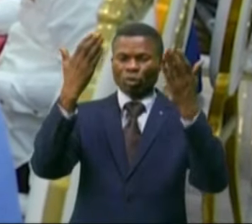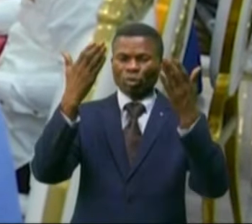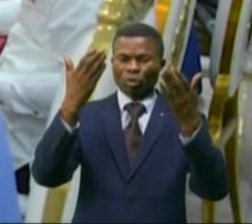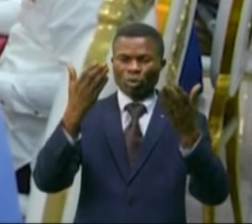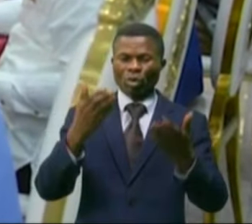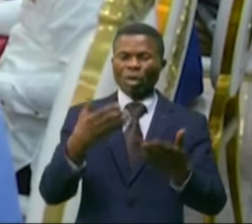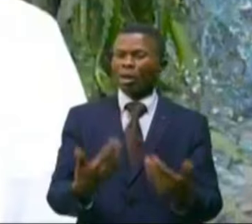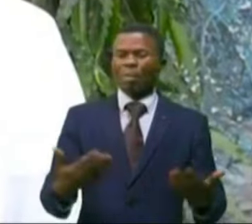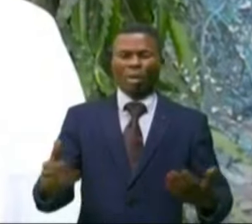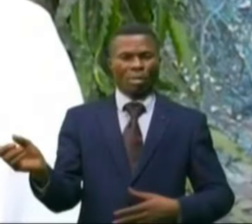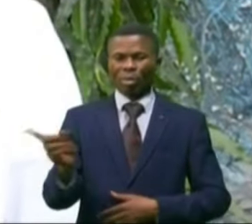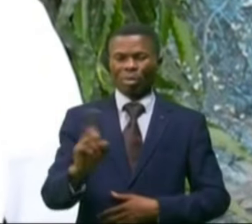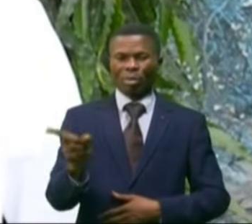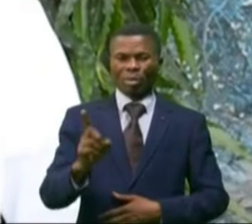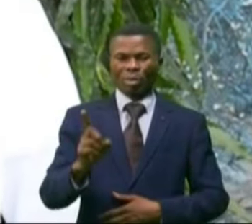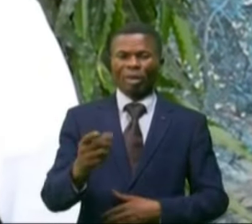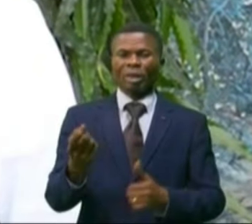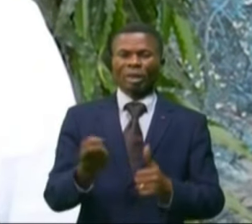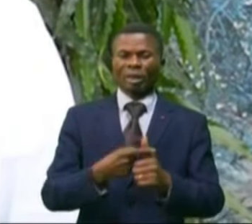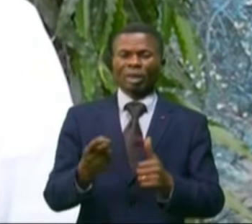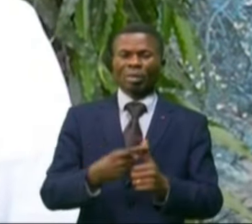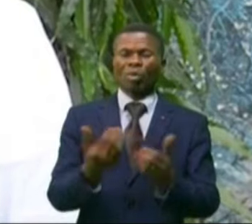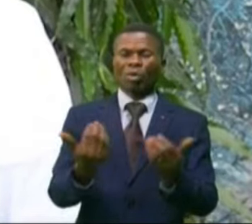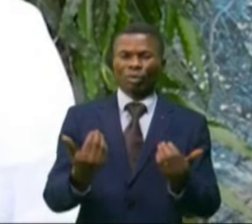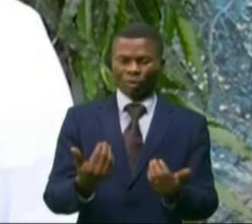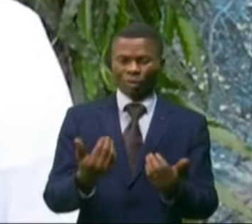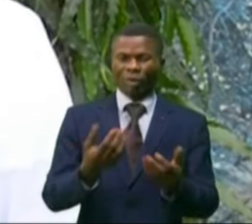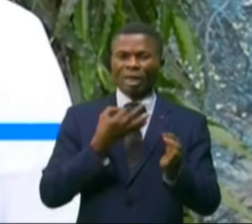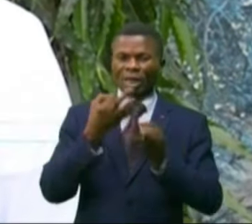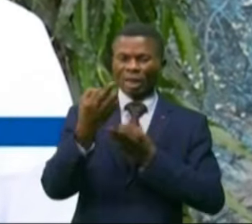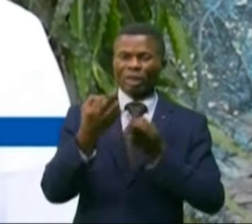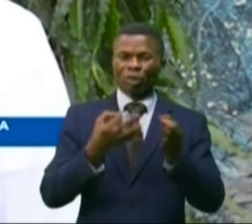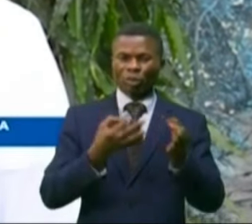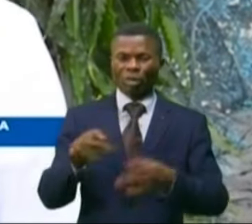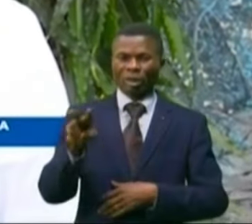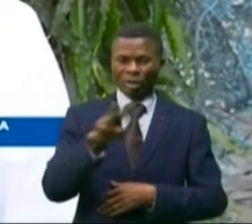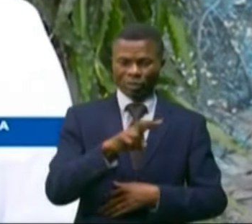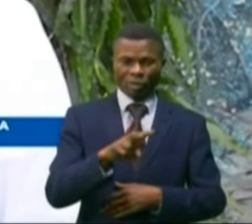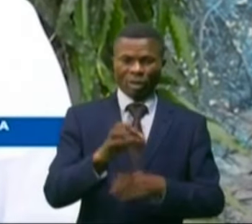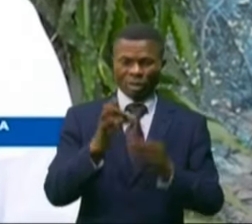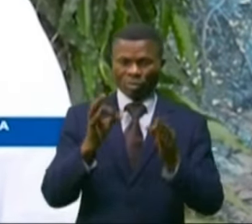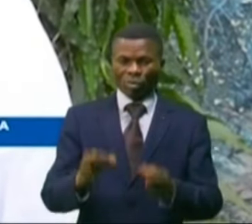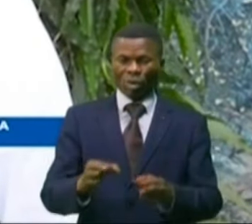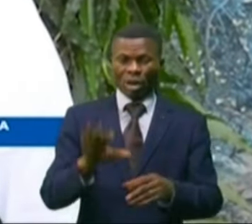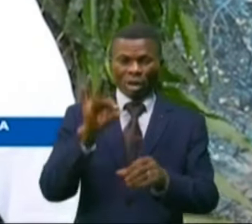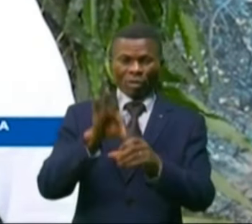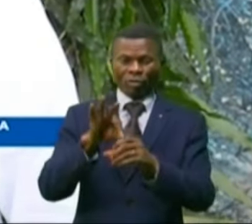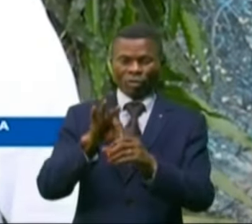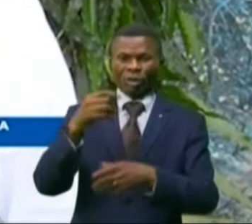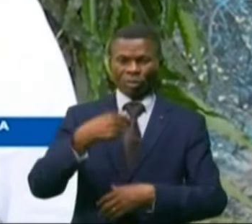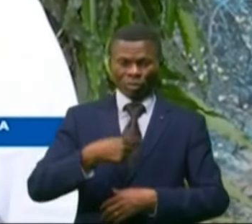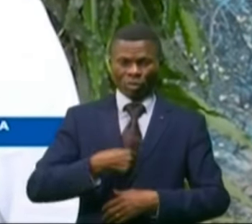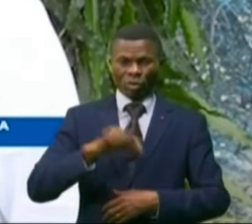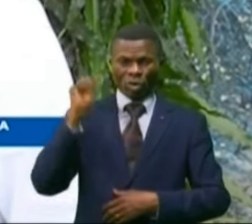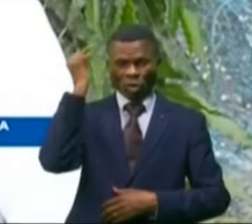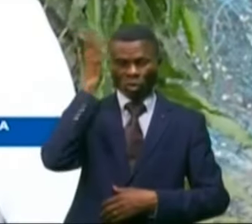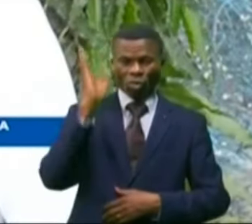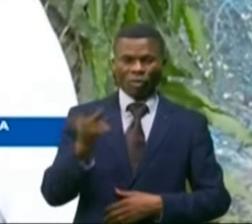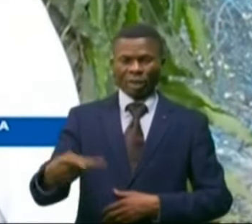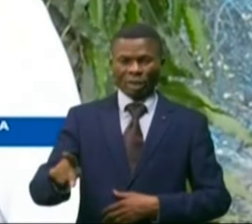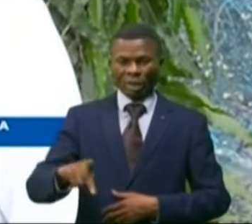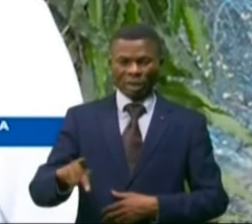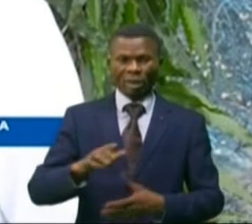fait de hasard. J'aimerais quand même préciser que, bien qu'étant élu gouverneur de la